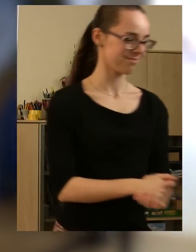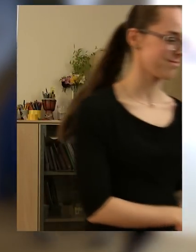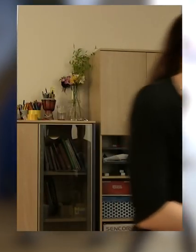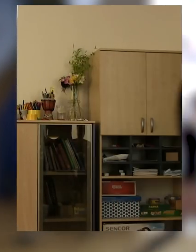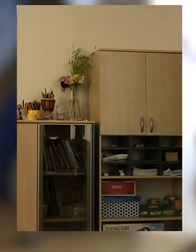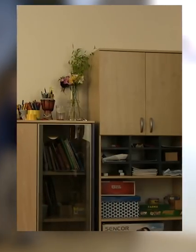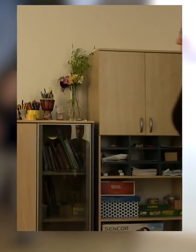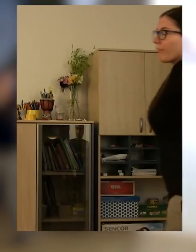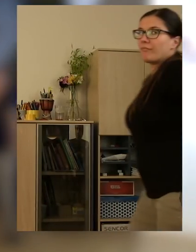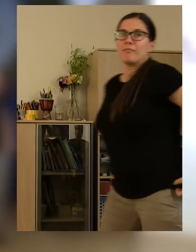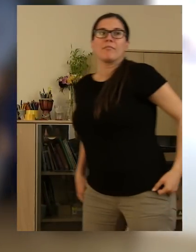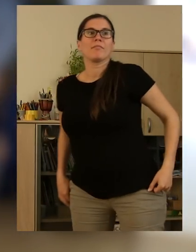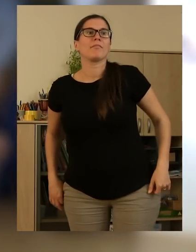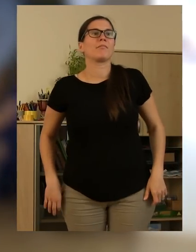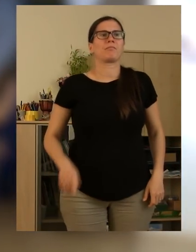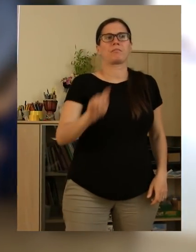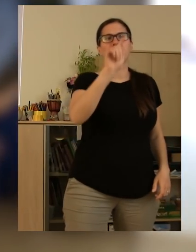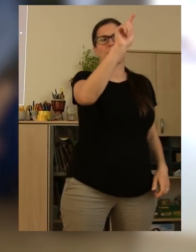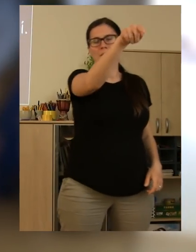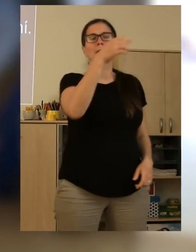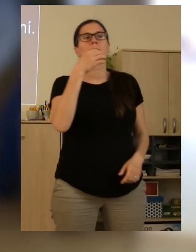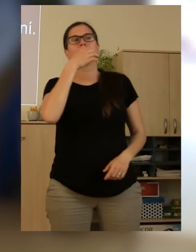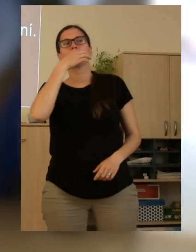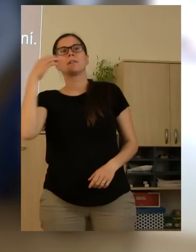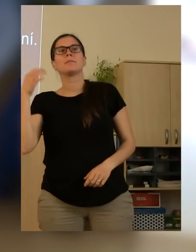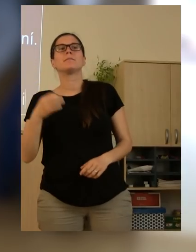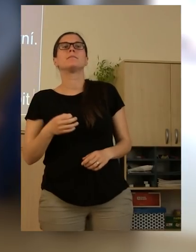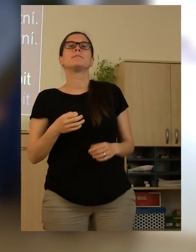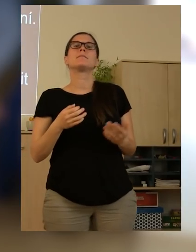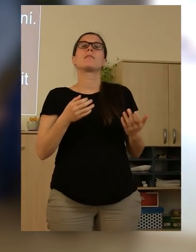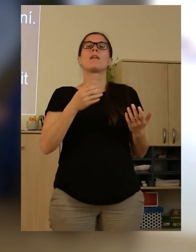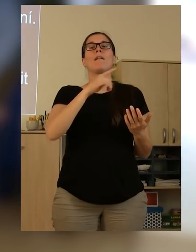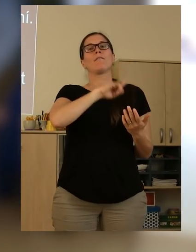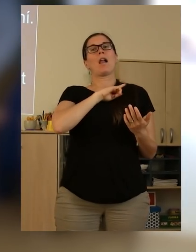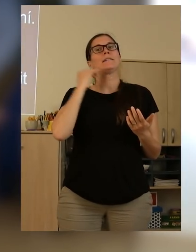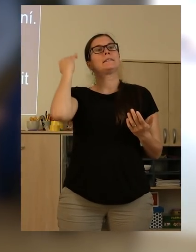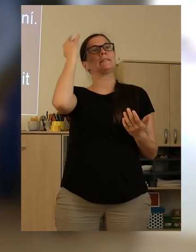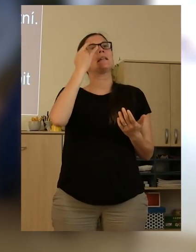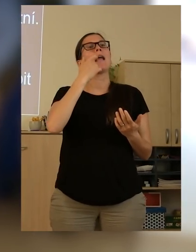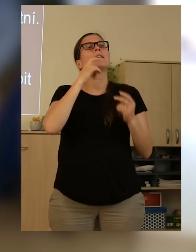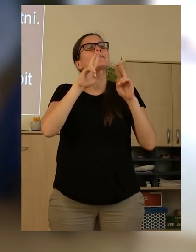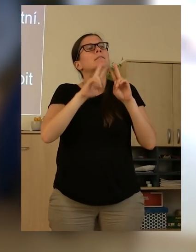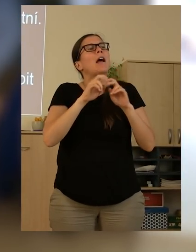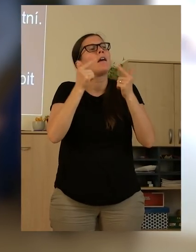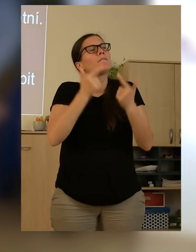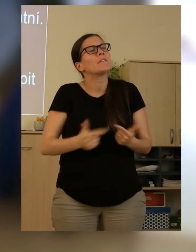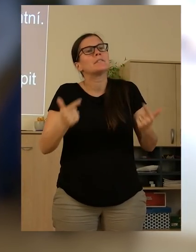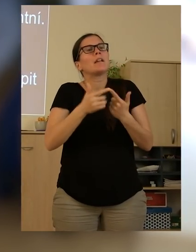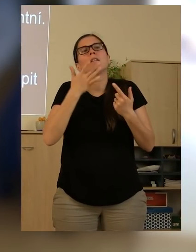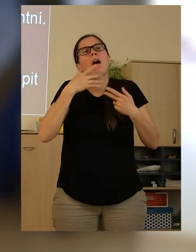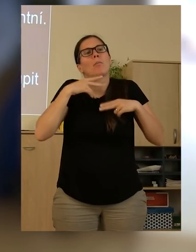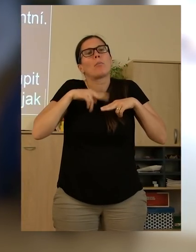Se teda zeptám, jak třeba přistoupit k interpretaci vlastního snu na jako stručně, jako by